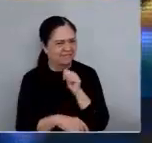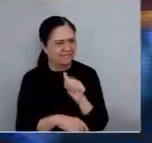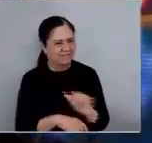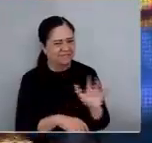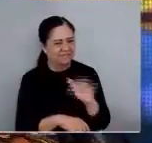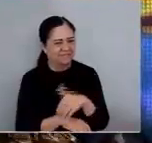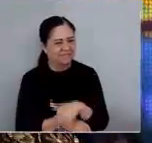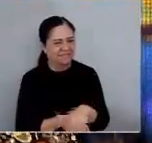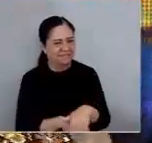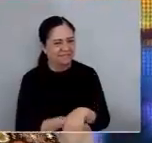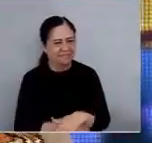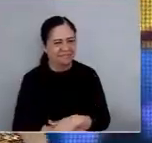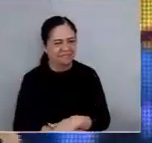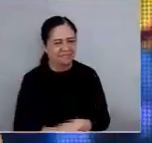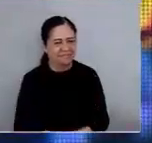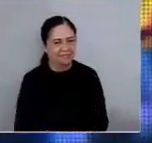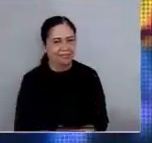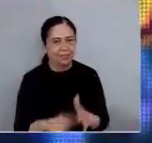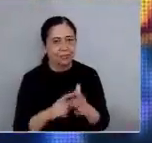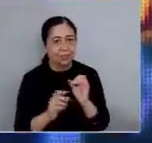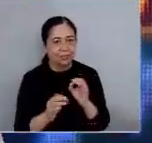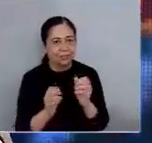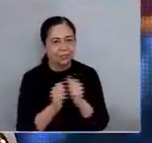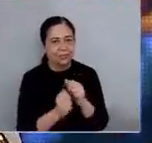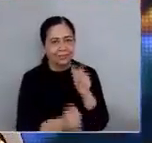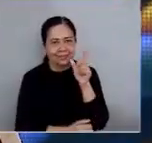Hindi masyado. Hindi halata. Paano kaya pag nagsama sila ni Laila?